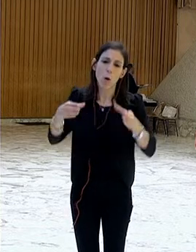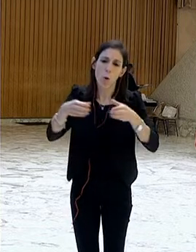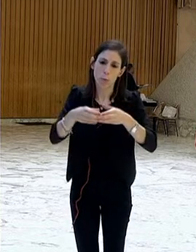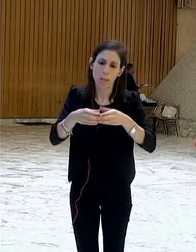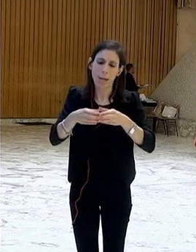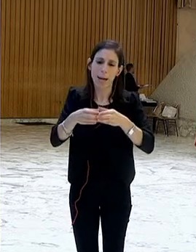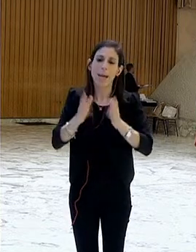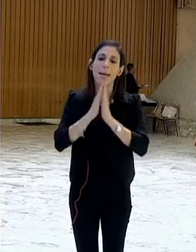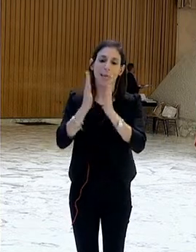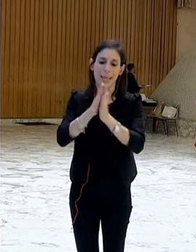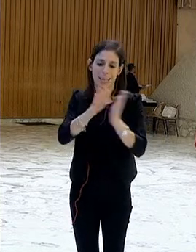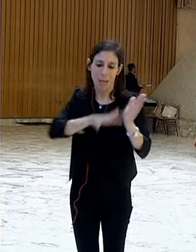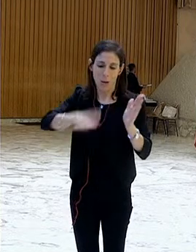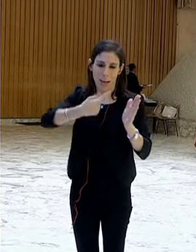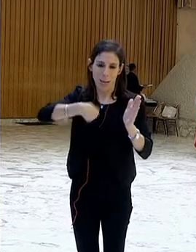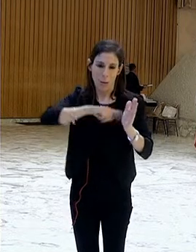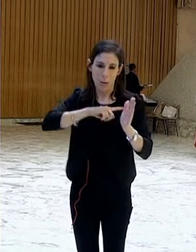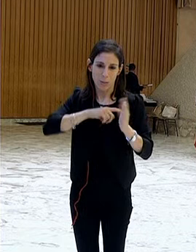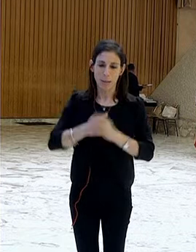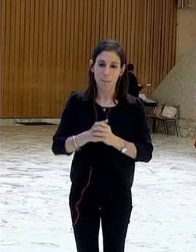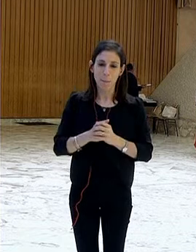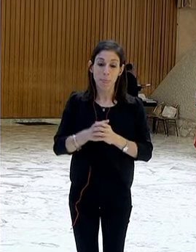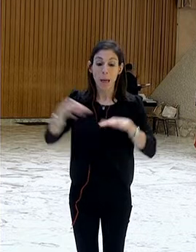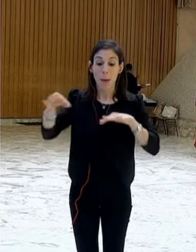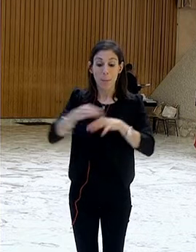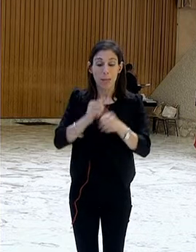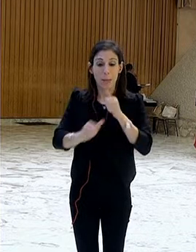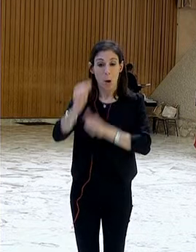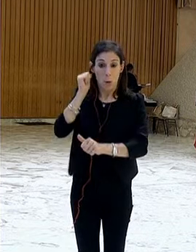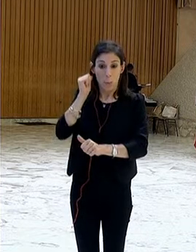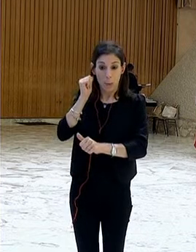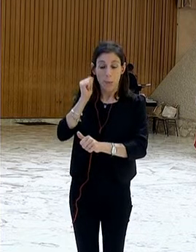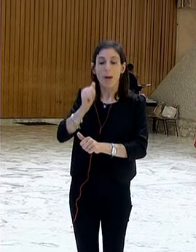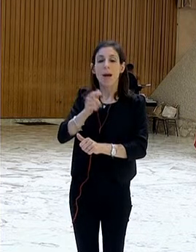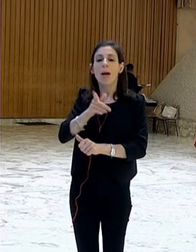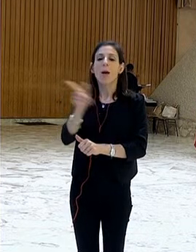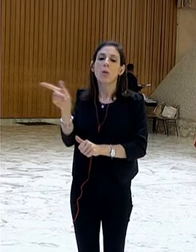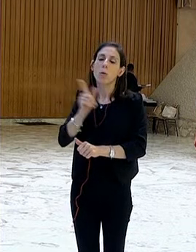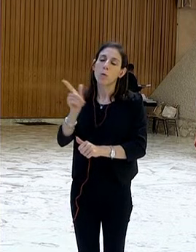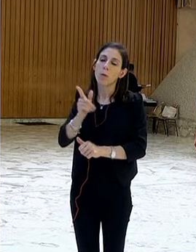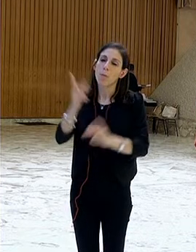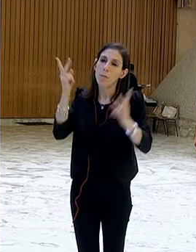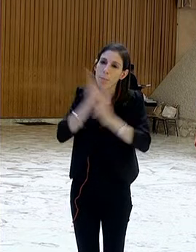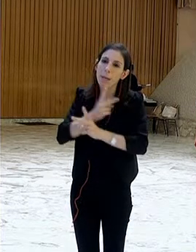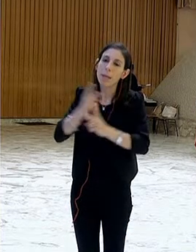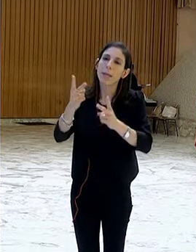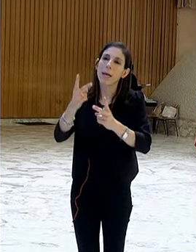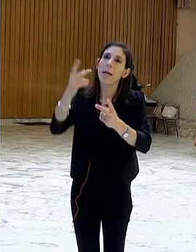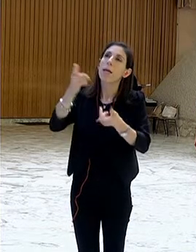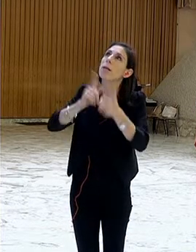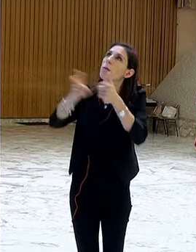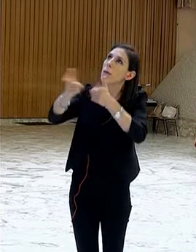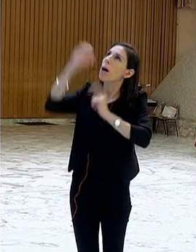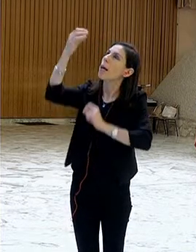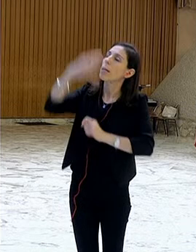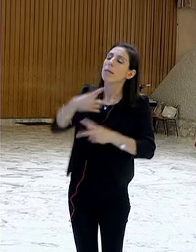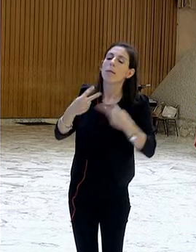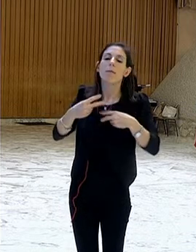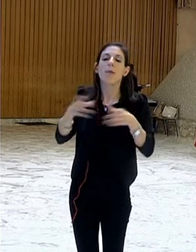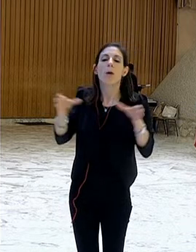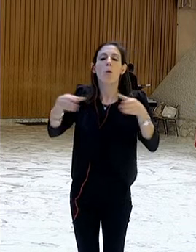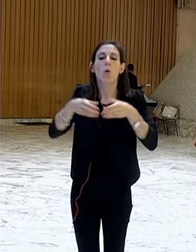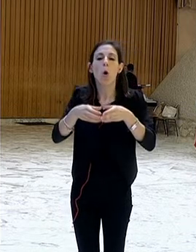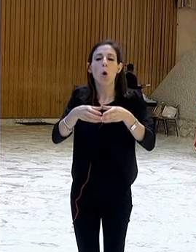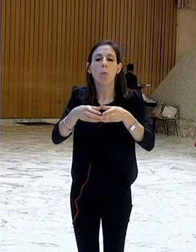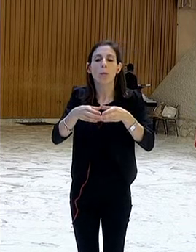Avant notre mariage, nous avons eu la grâce de vivre dans une communauté chrétienne dynamique où il